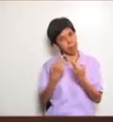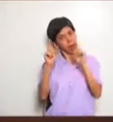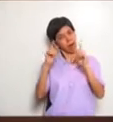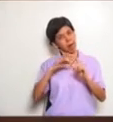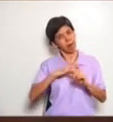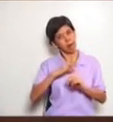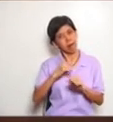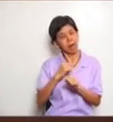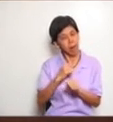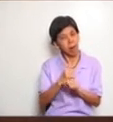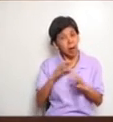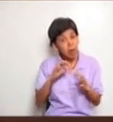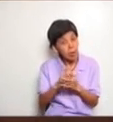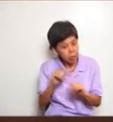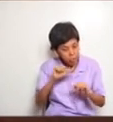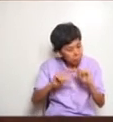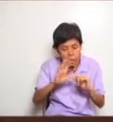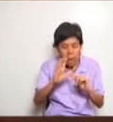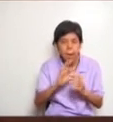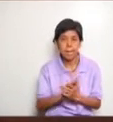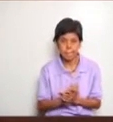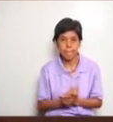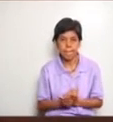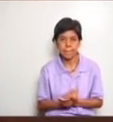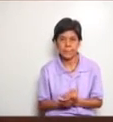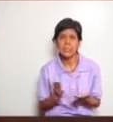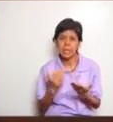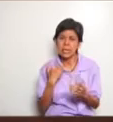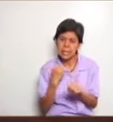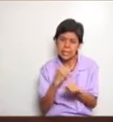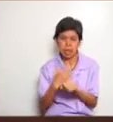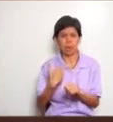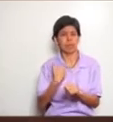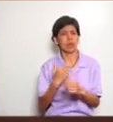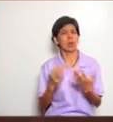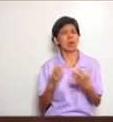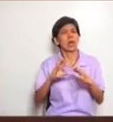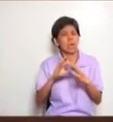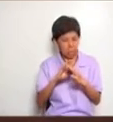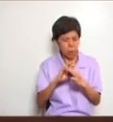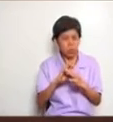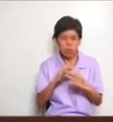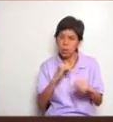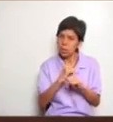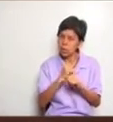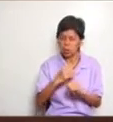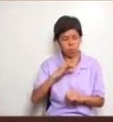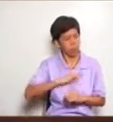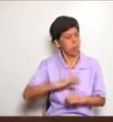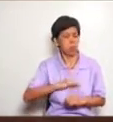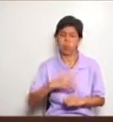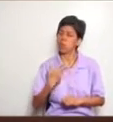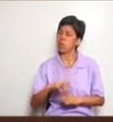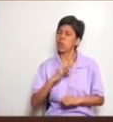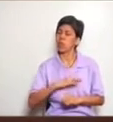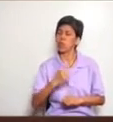ยมันไมใช่คามมเอินของววธานาการแ่นอนมันซับซ้อนลงตัวแล้วมดงาม แล้วมัเป็อะไรที่